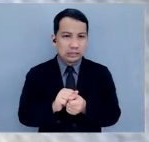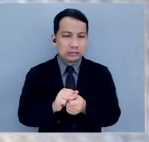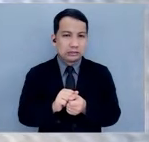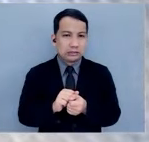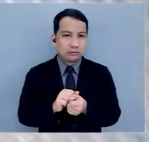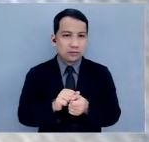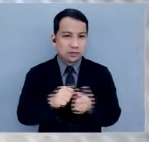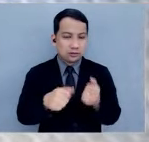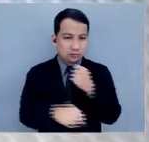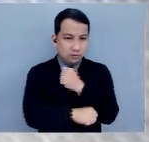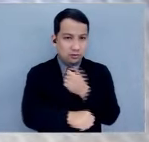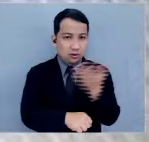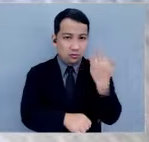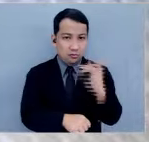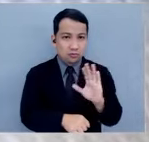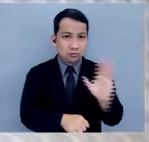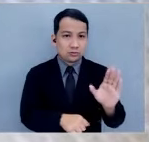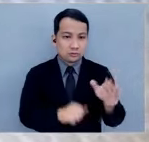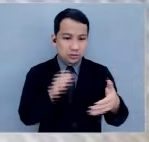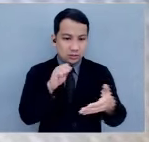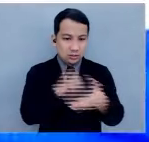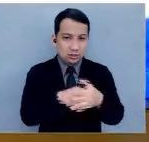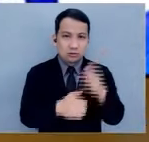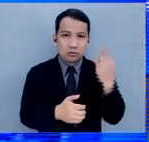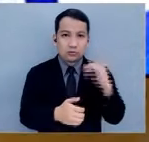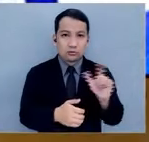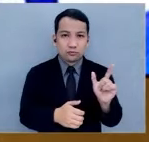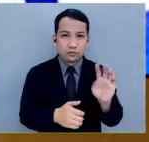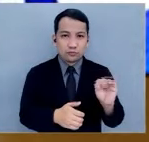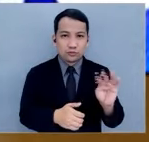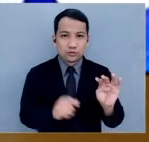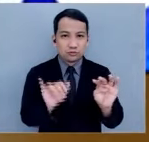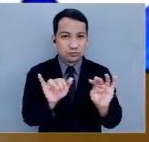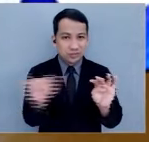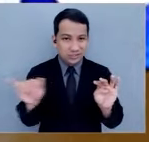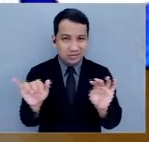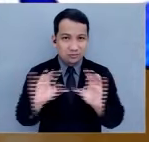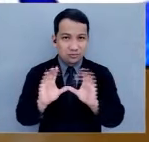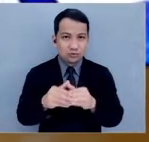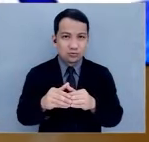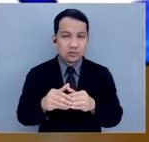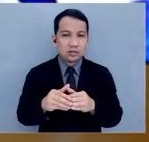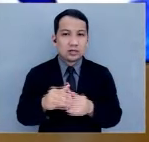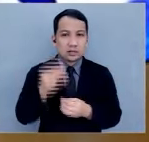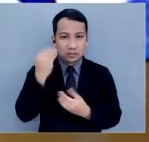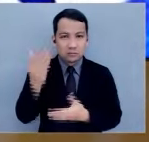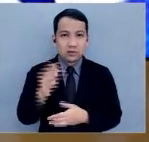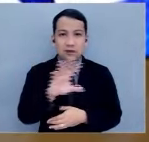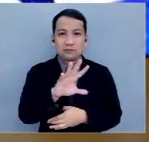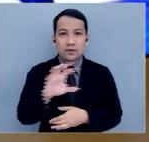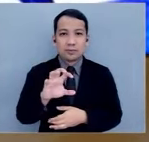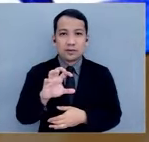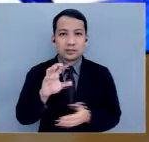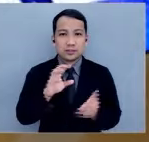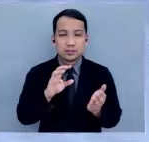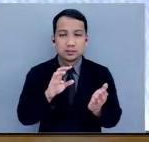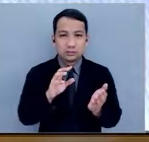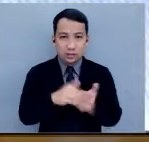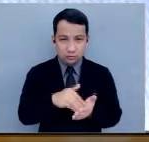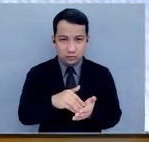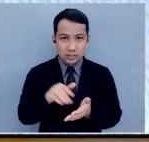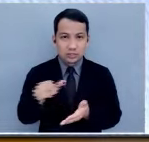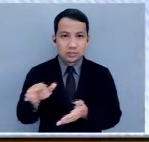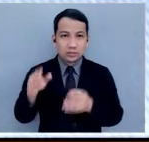ang nasa likod ng panlulob sa pawn shop noong 2014. Nag-alok naman ng kalahating milyong piso si Coronadal City Mayor Bebot Ojena